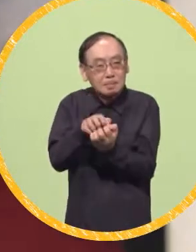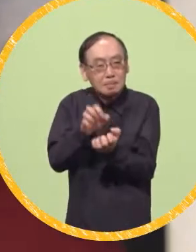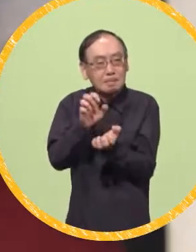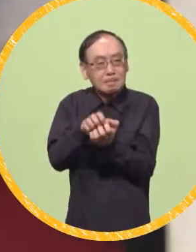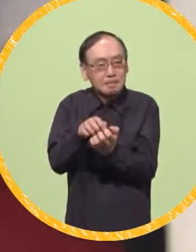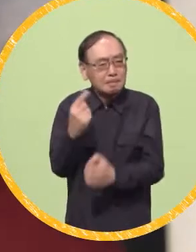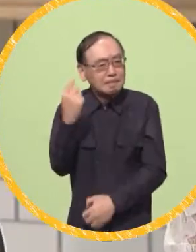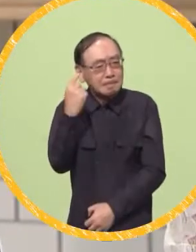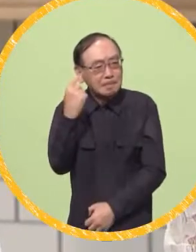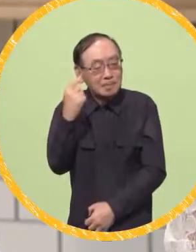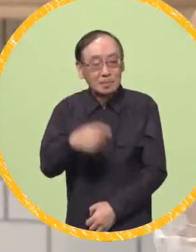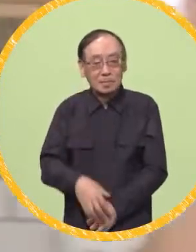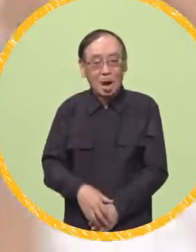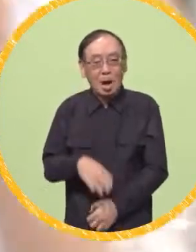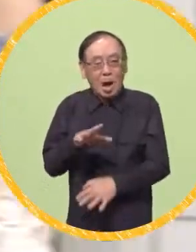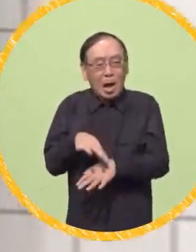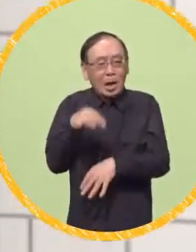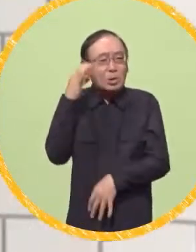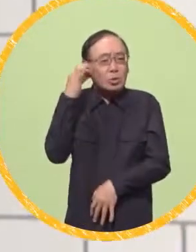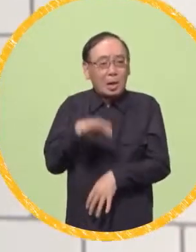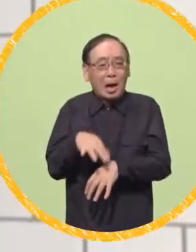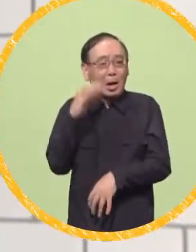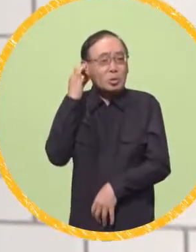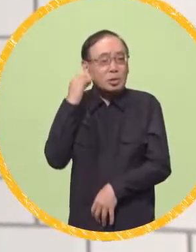すラップっ